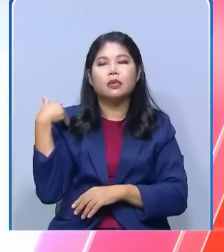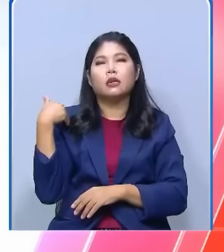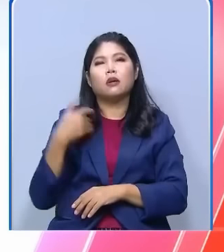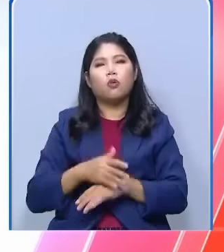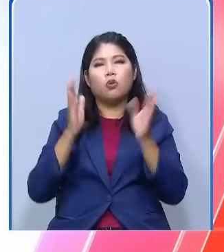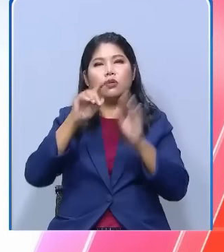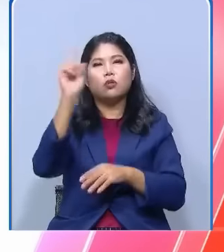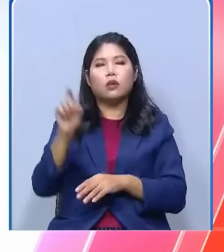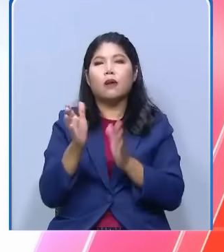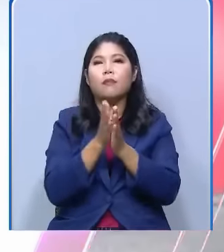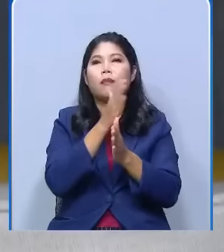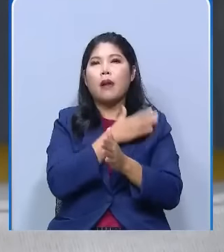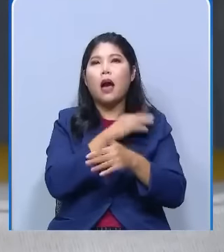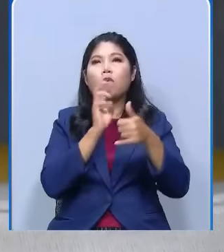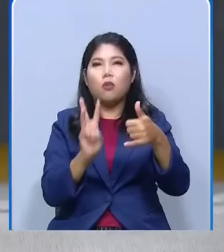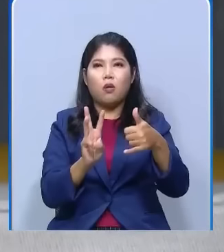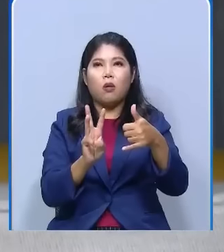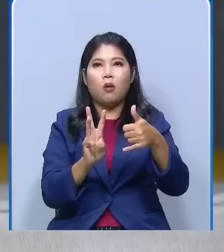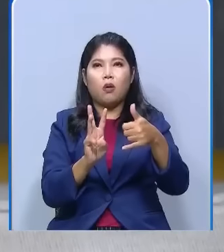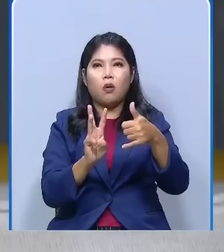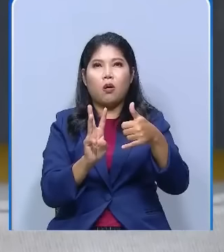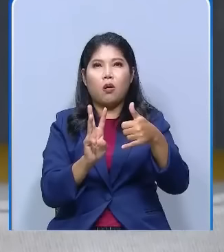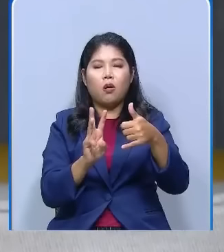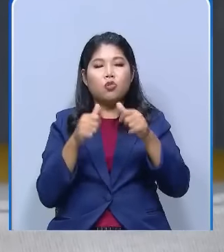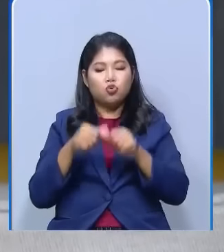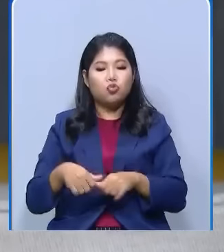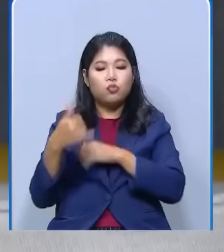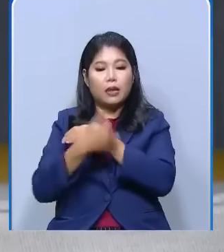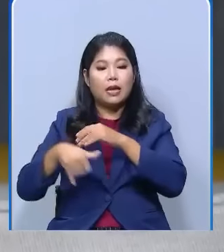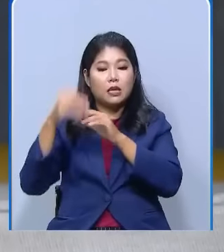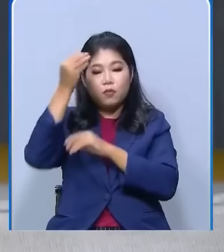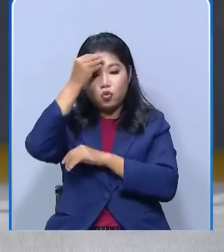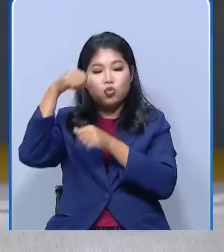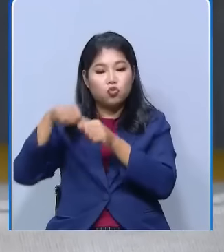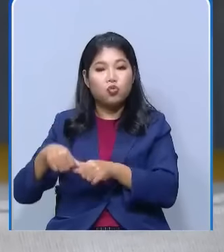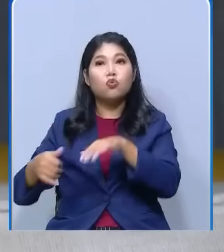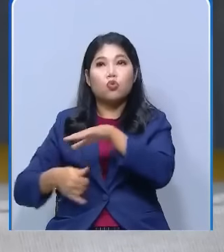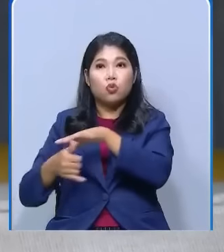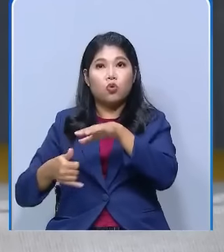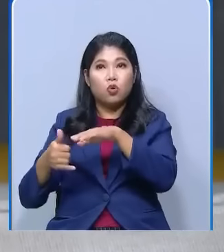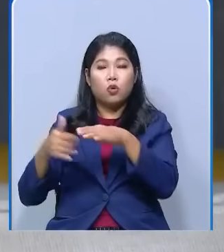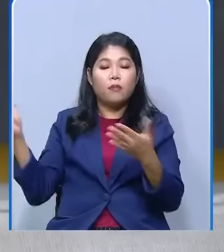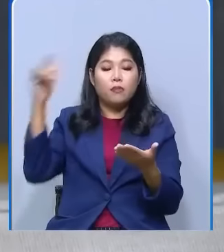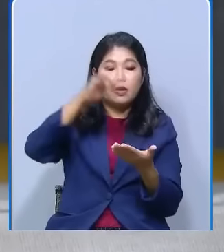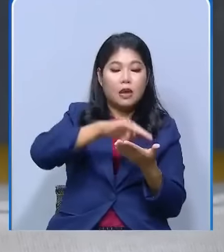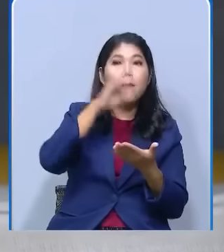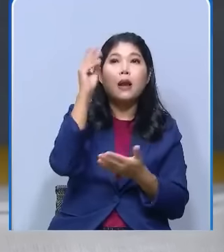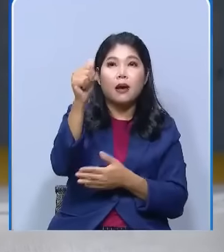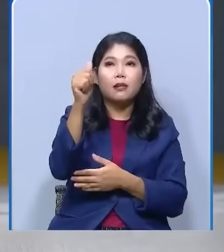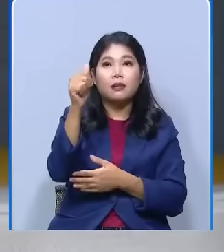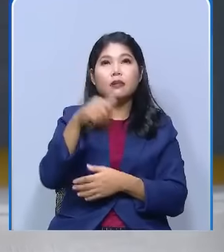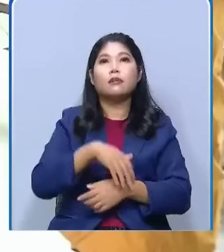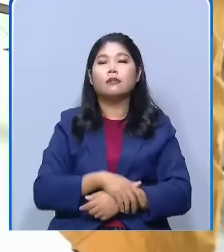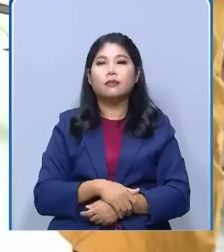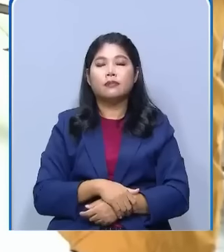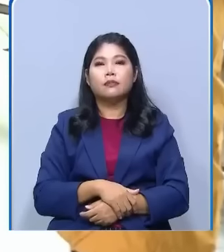มอ่ะพระอาจารย์ววชิรเมธีเนี่ยยังจำวัดอยู่ที่ญี่ปุ่นยังไม่กลับเลย มีกำหนดกลับเมื่อไหร่อะไรยังไงปรากฏว่า